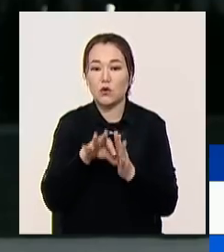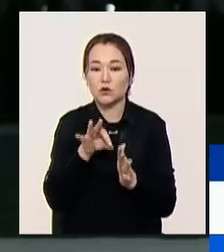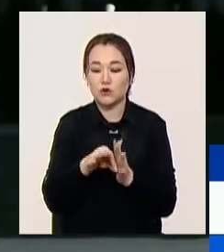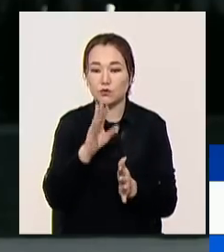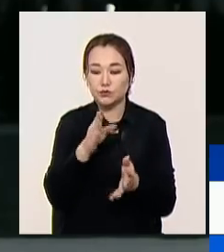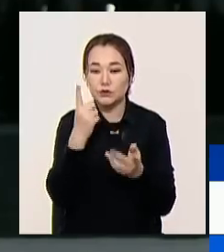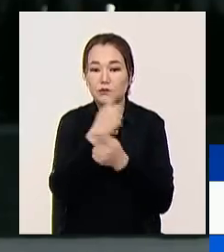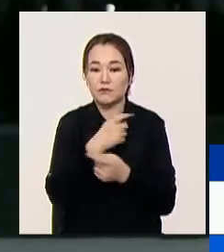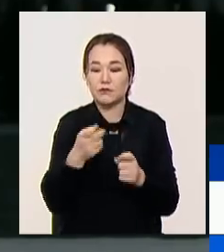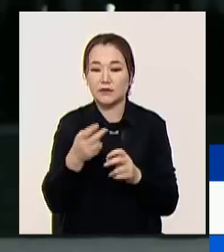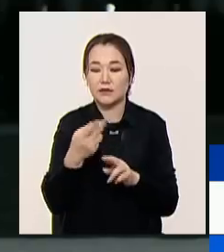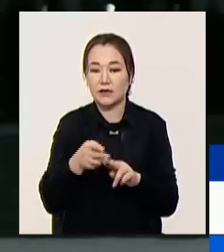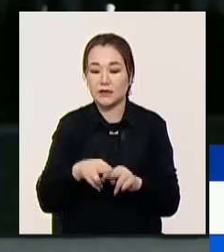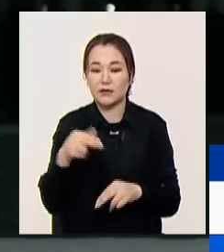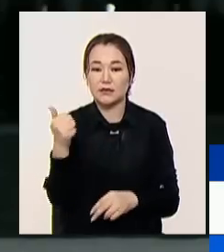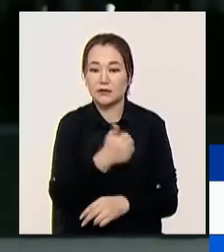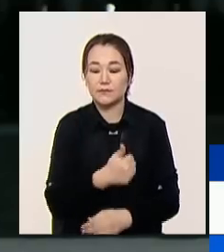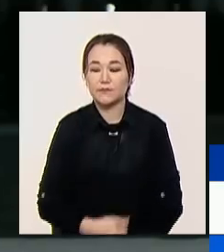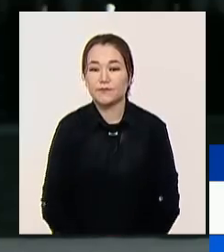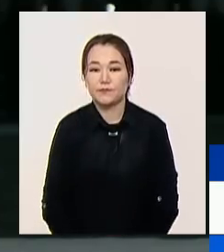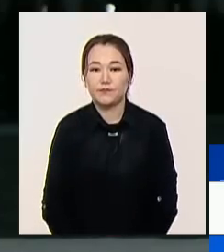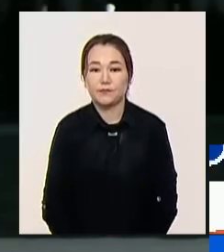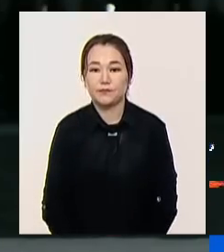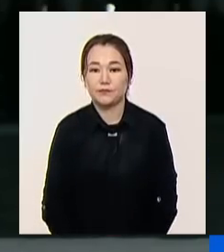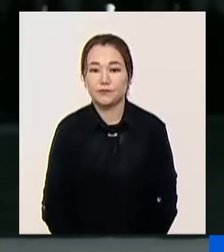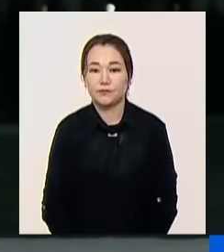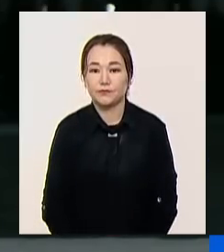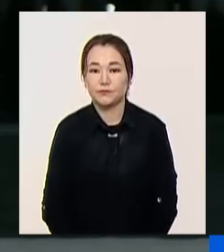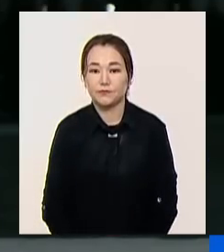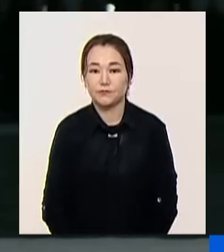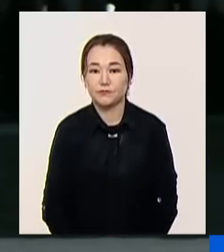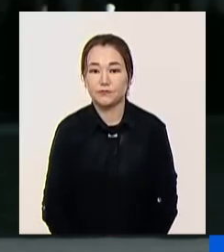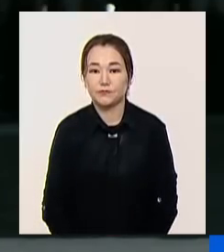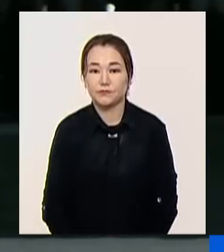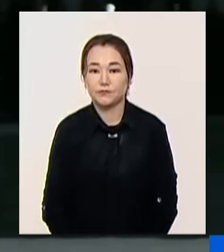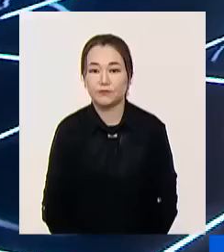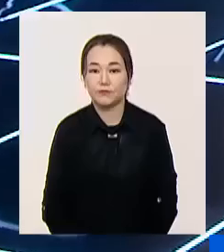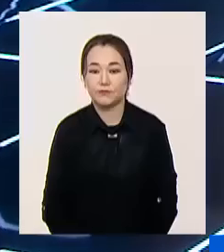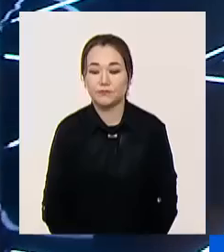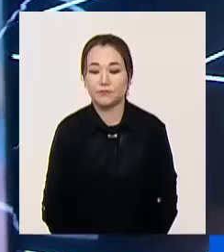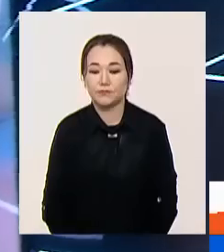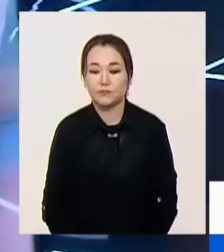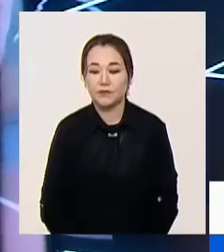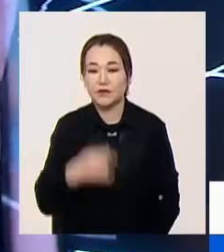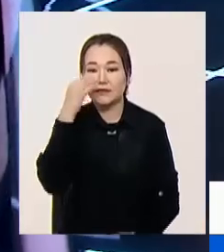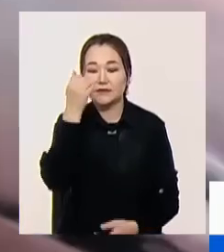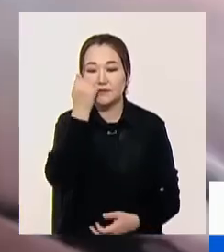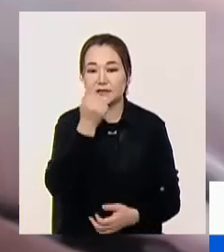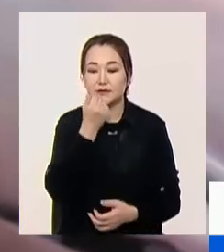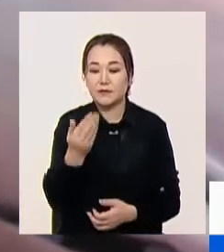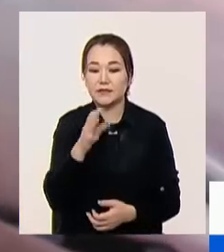будут объявлены на этой неделе. Динара Нургалиева, Дидар Елеев, Информбюро, Астана. Спасибо,